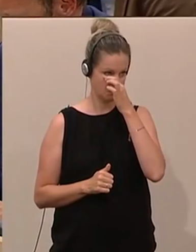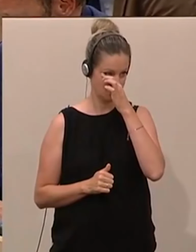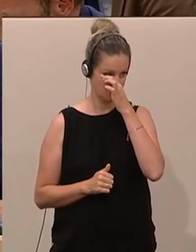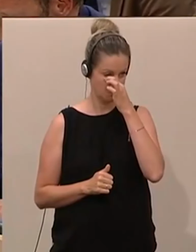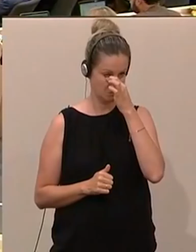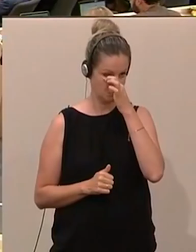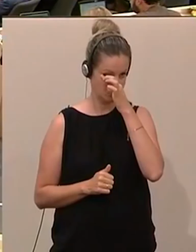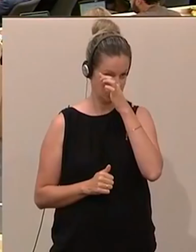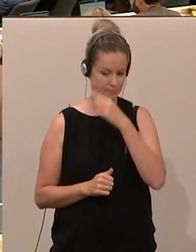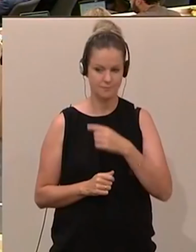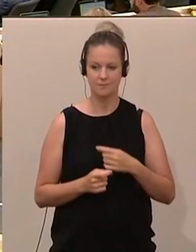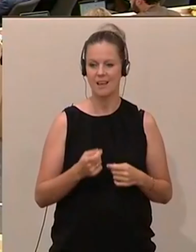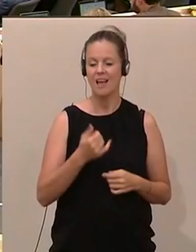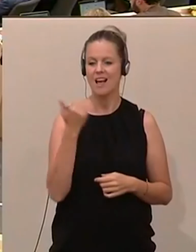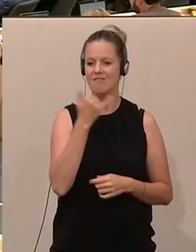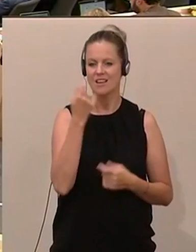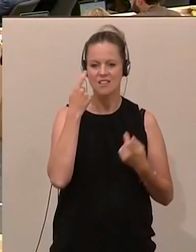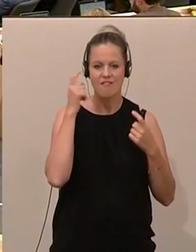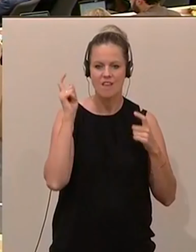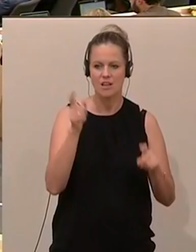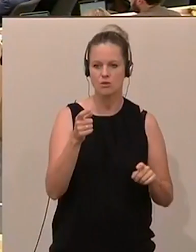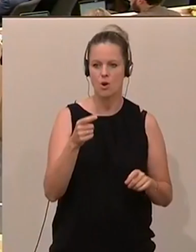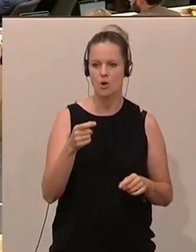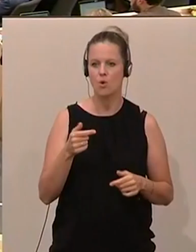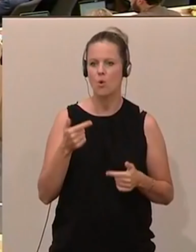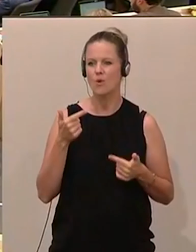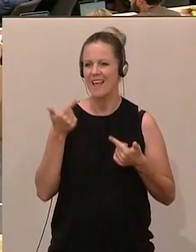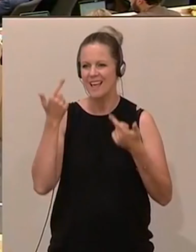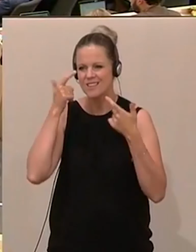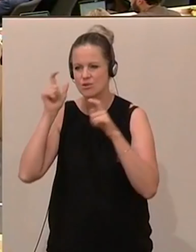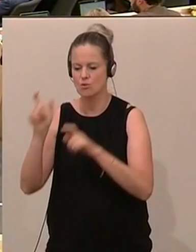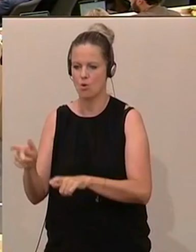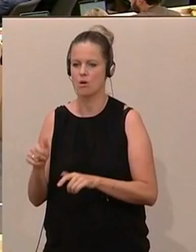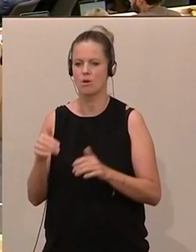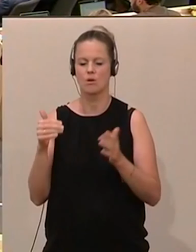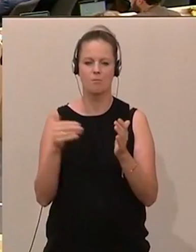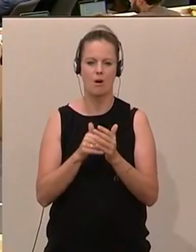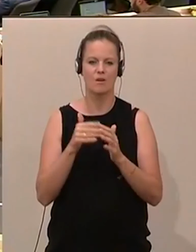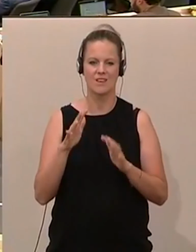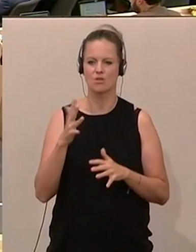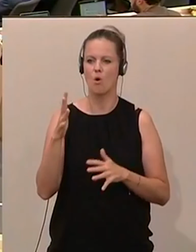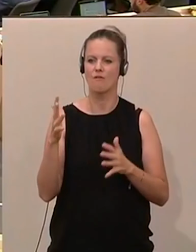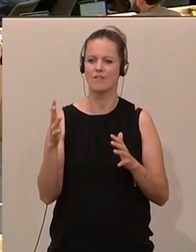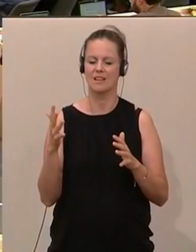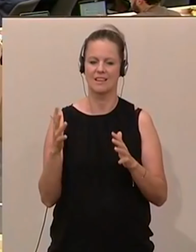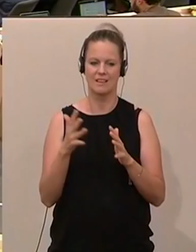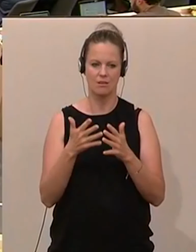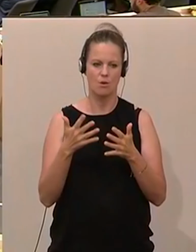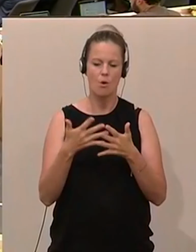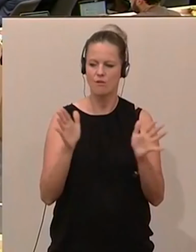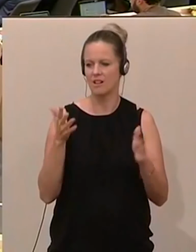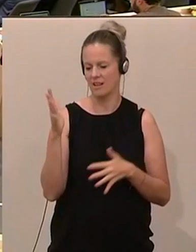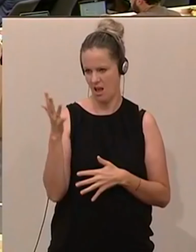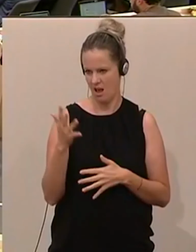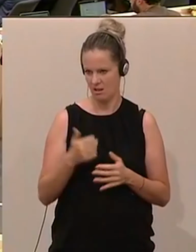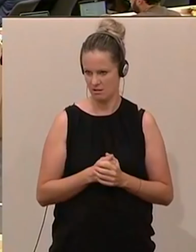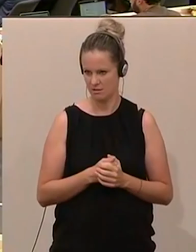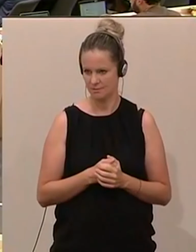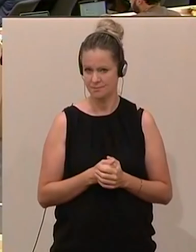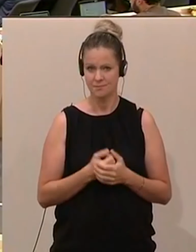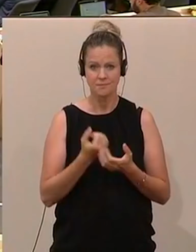die wasserversorgung und die wasserentsorgung muss in öffentlicher hand bleiben das darf und wird auch kein